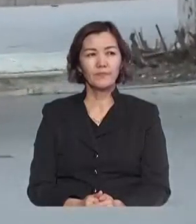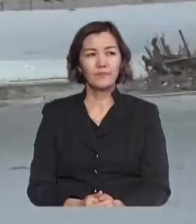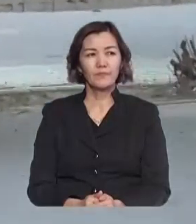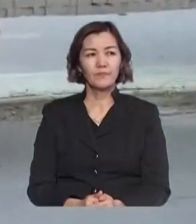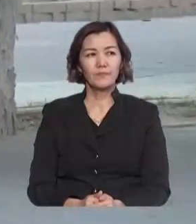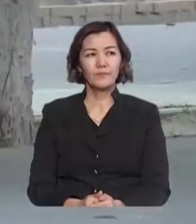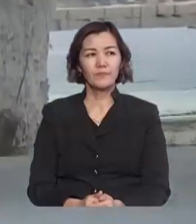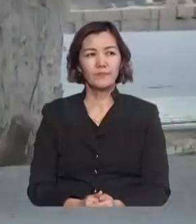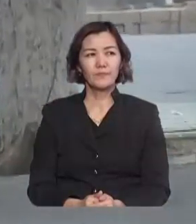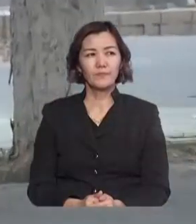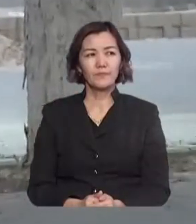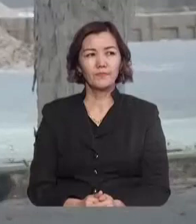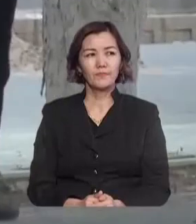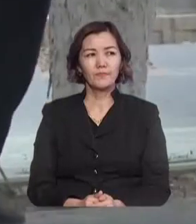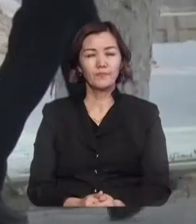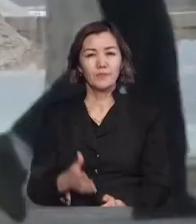Ау.